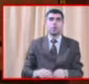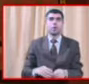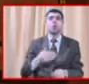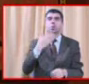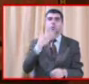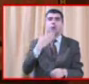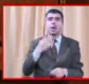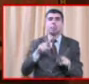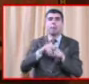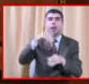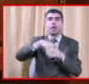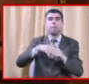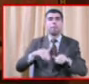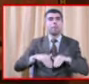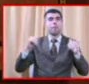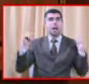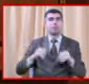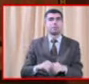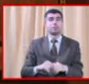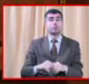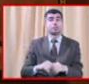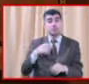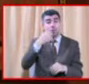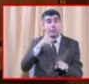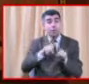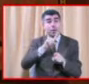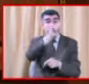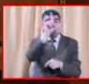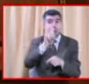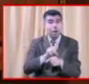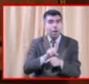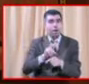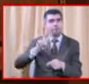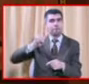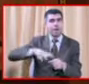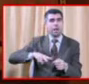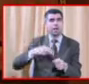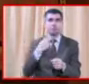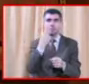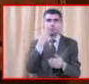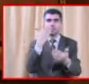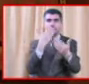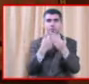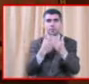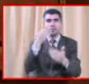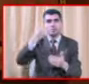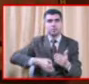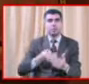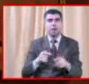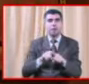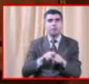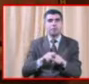المحترم. طبعا لا شك أن سؤالكم وجيه، وإن كان الخلاصات